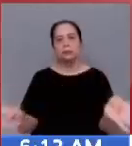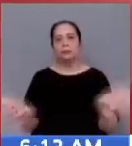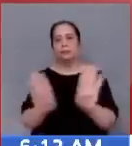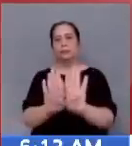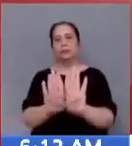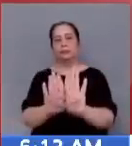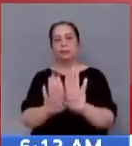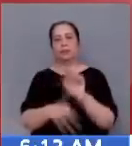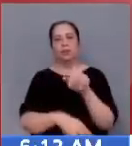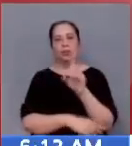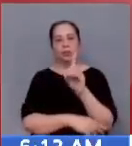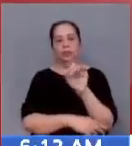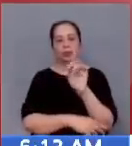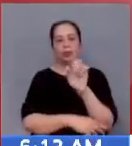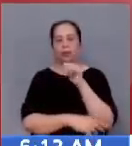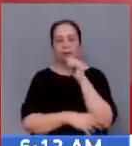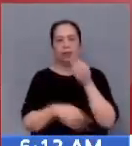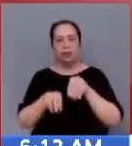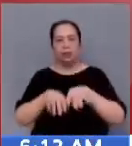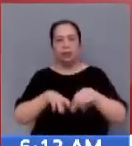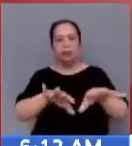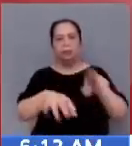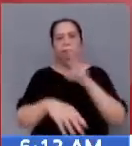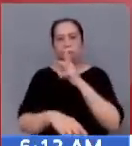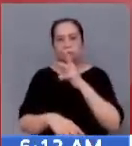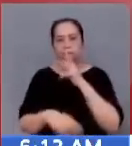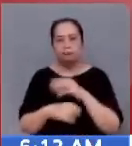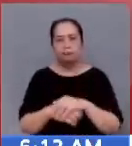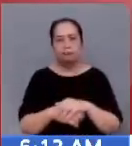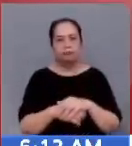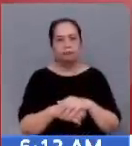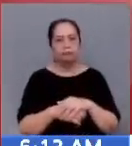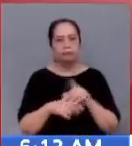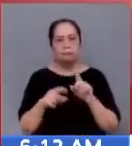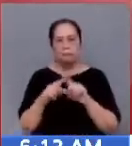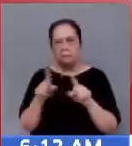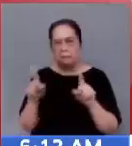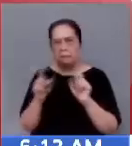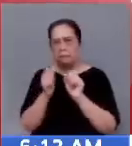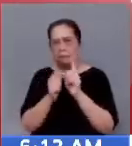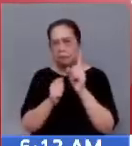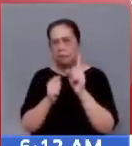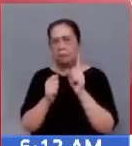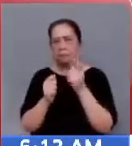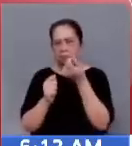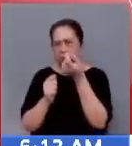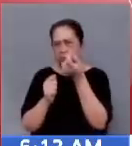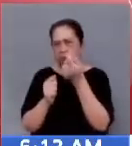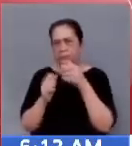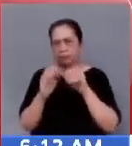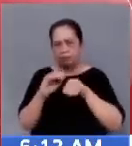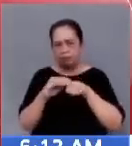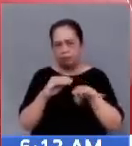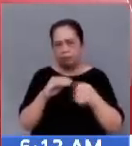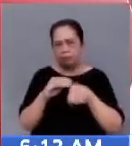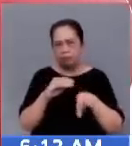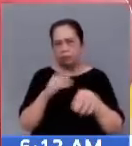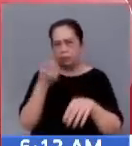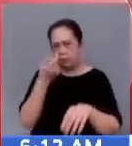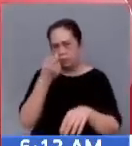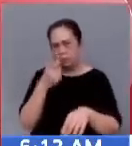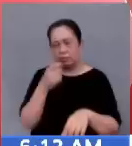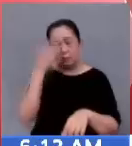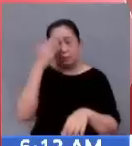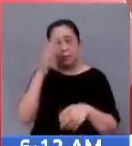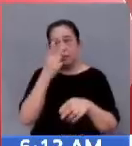hindi lalabas ang tubig dito. Eh, yung ano po? Pero meron pa rin mga konting tagas. Uh-oh. Hindi natin ano, kasi yung